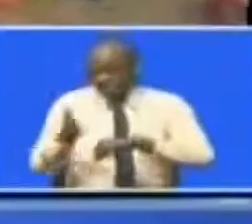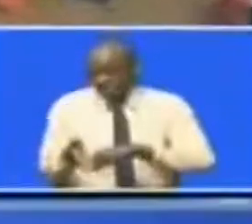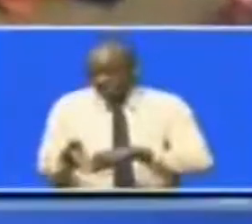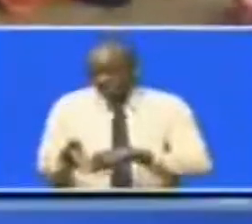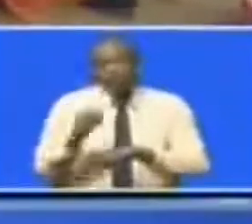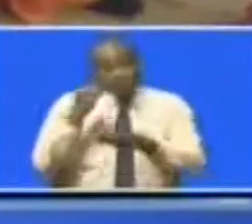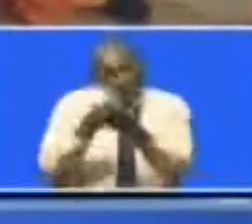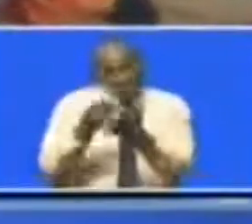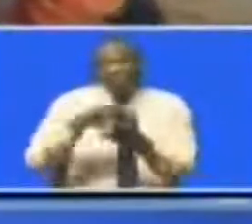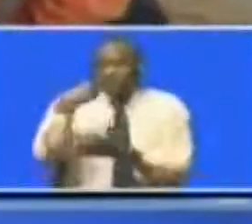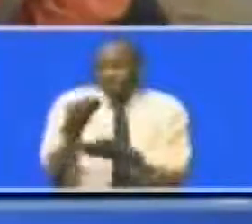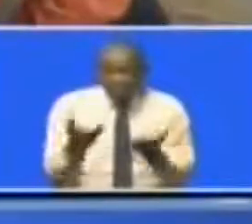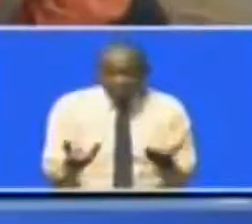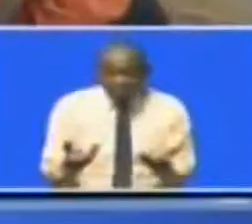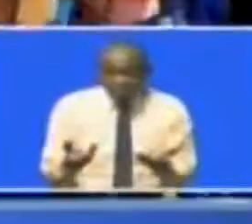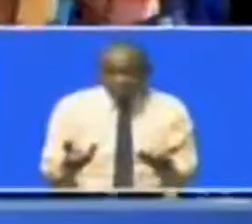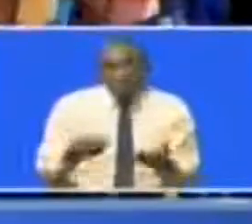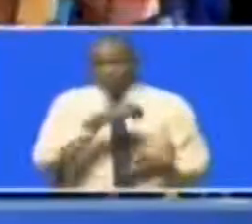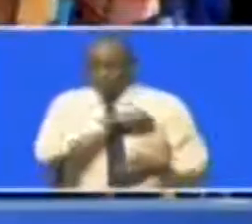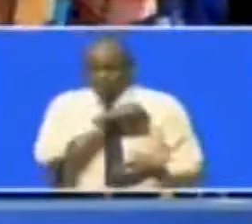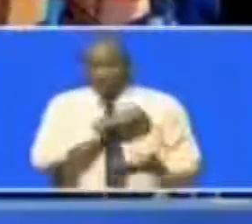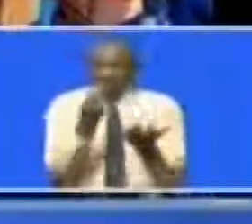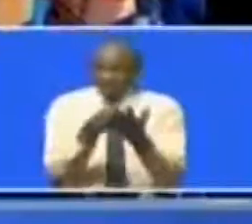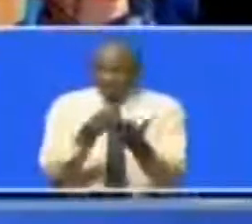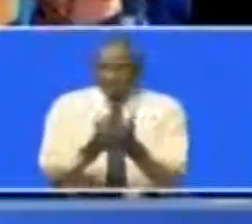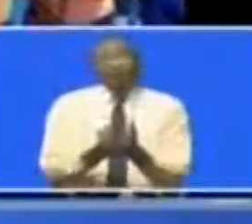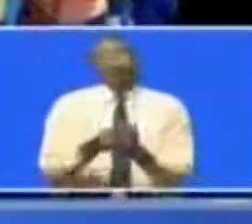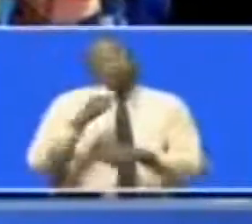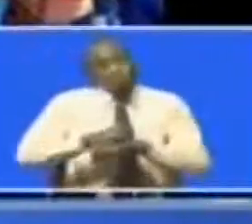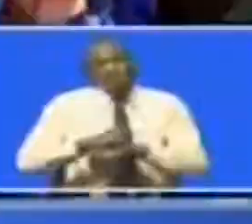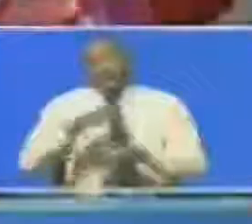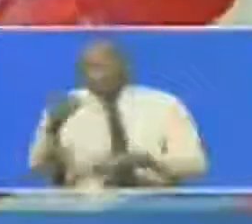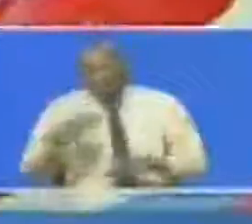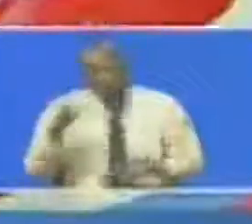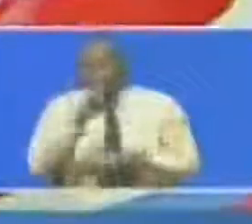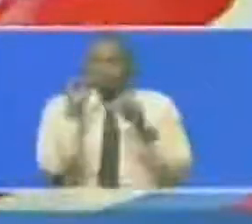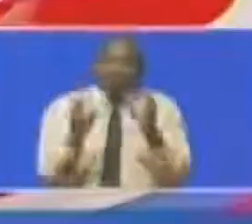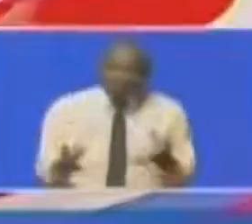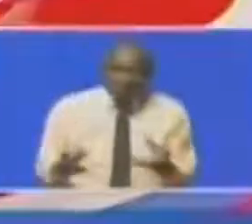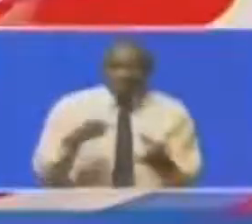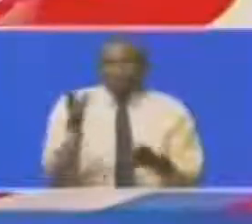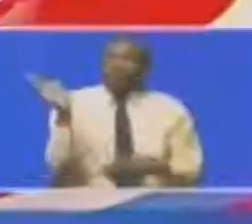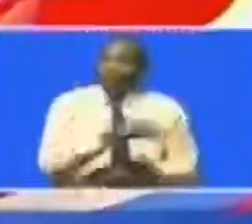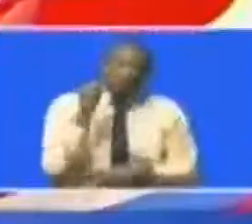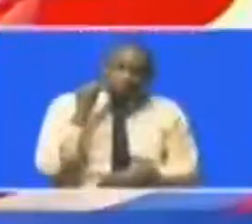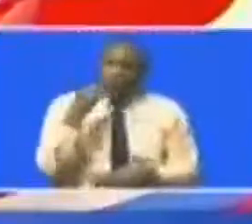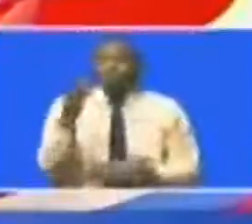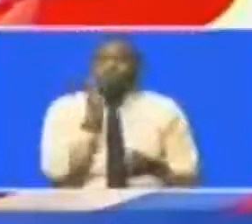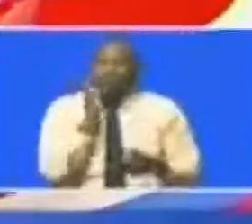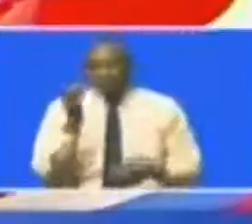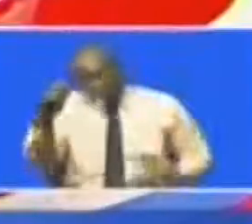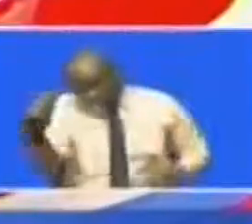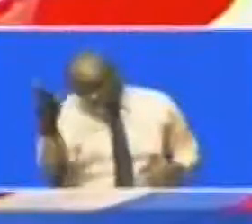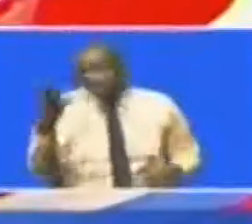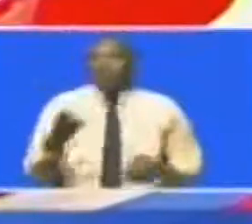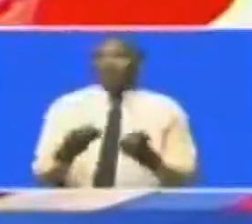pesa tunawapatia ya pocket money, ya kukaa nayo shule, wengine hata hawatumii. Wanarudisha nyumbani na wambia mama, hii ndio